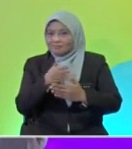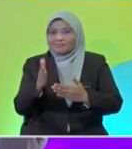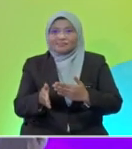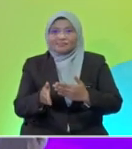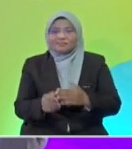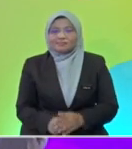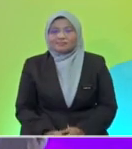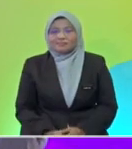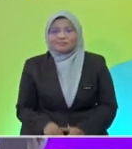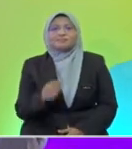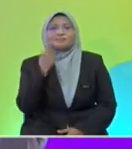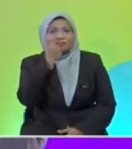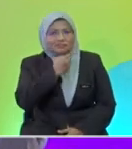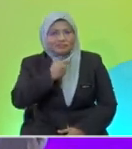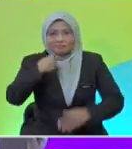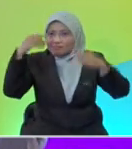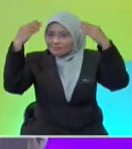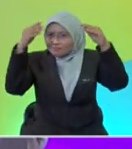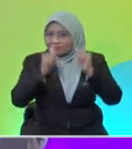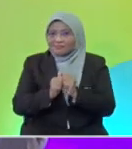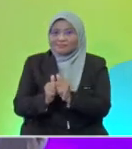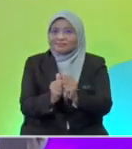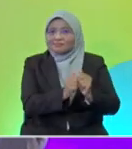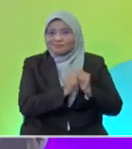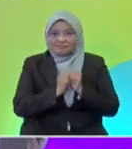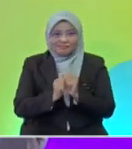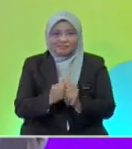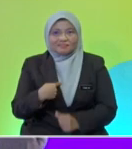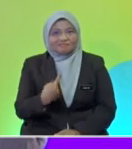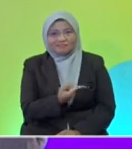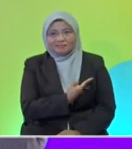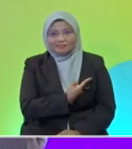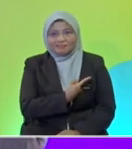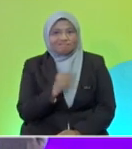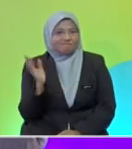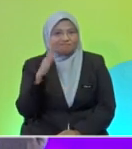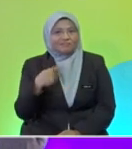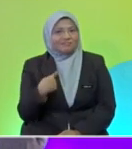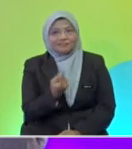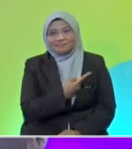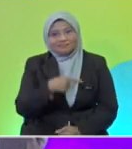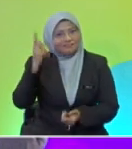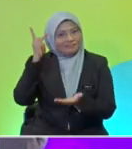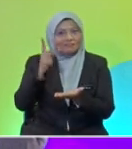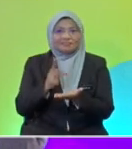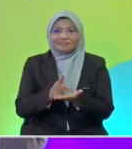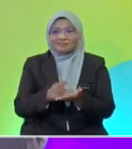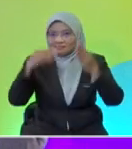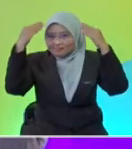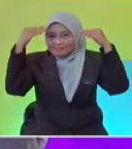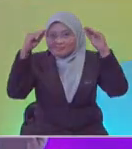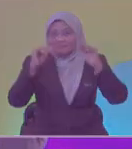agaknya guru penyampaian kembar sama dengan kita hari ini kawan-kawan Natal siapa terlebih dahulu dengan guru kita